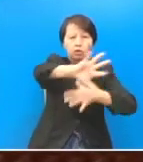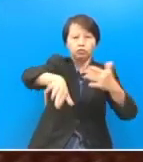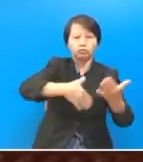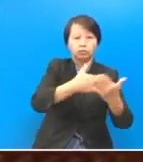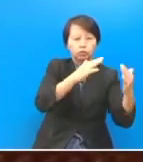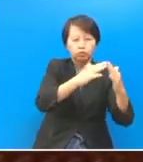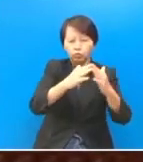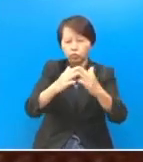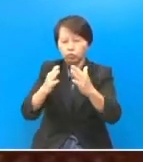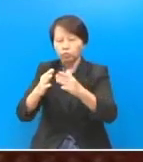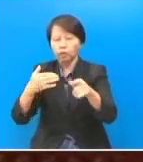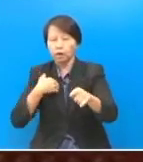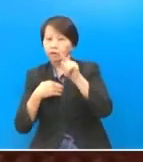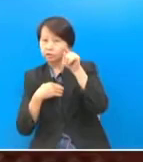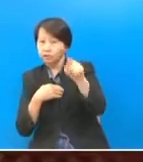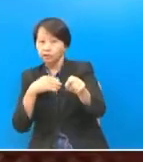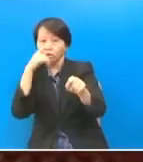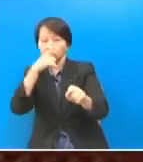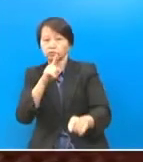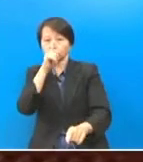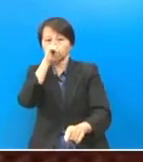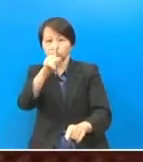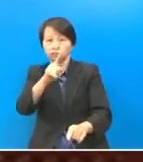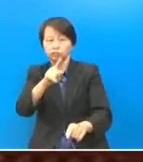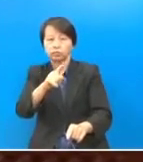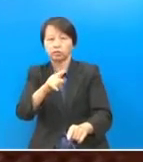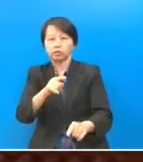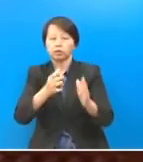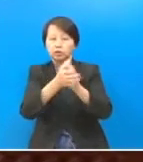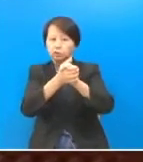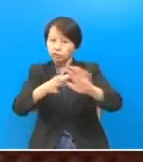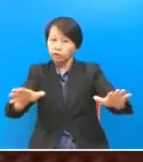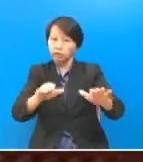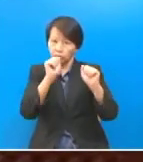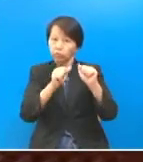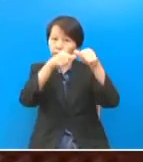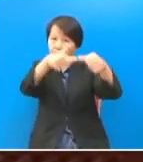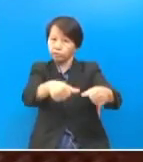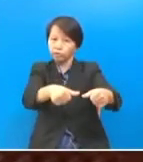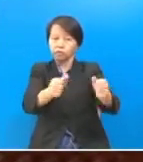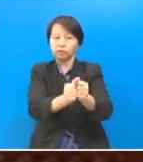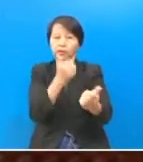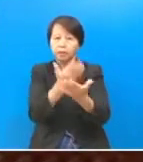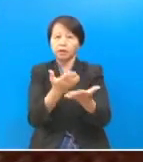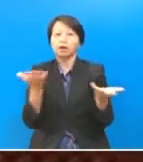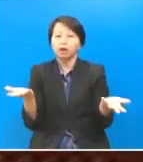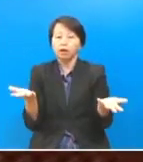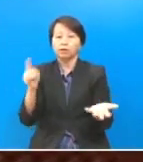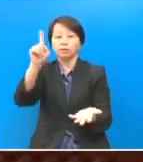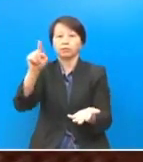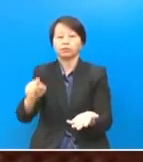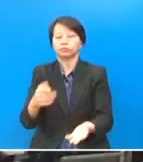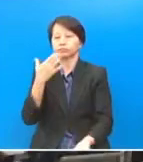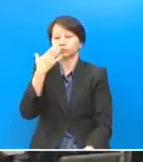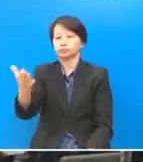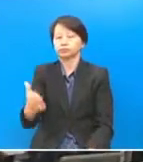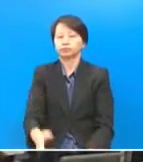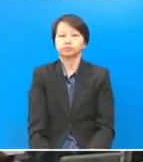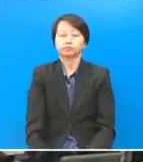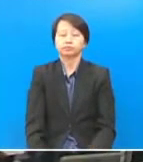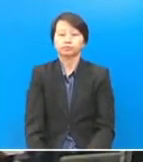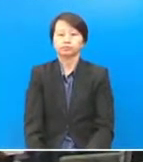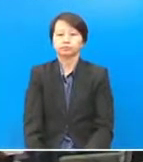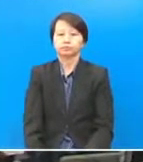unit-unit yang ada di sana bagi memastikan ianya selama digunakan dengan sebaiknya cuma kasih terima mencegah menteri